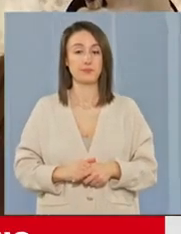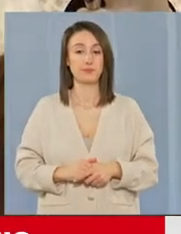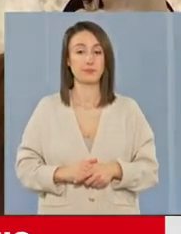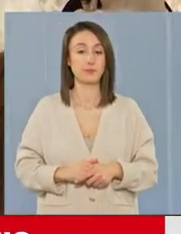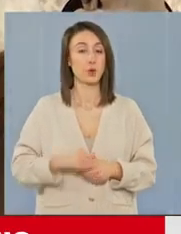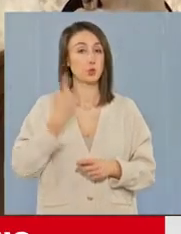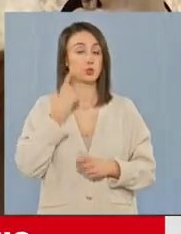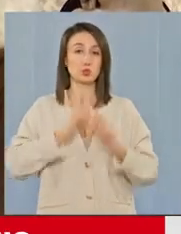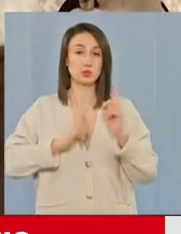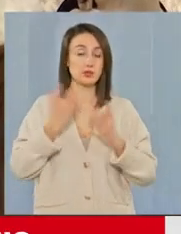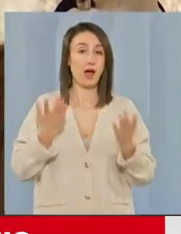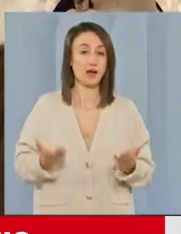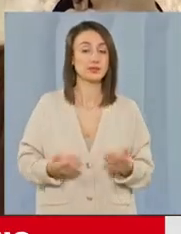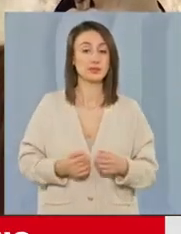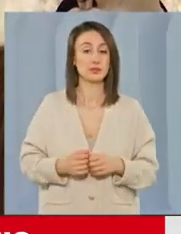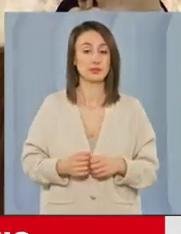Nu știu dacă